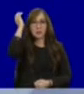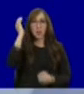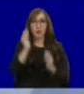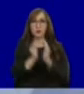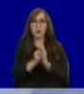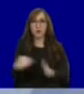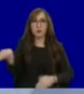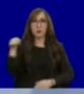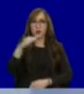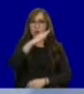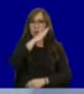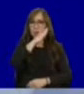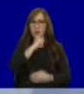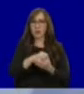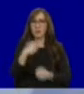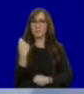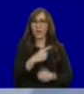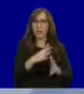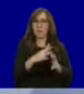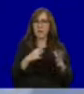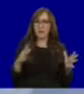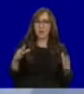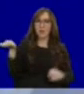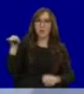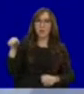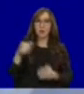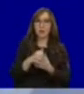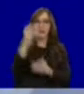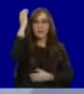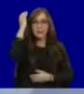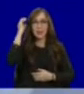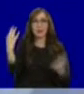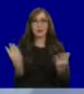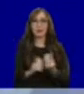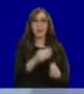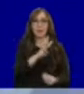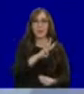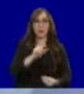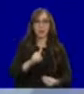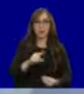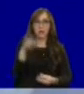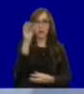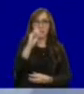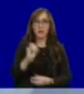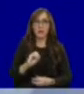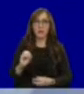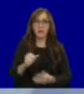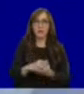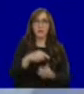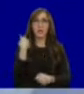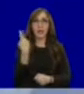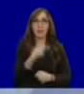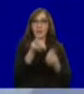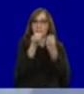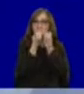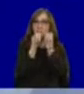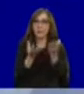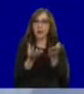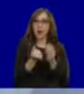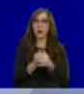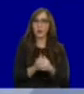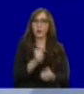pun yang paling besar itu zona hijau dengan 41%. Jadinya kami sekali lagi ingin menghimbau, apalagi